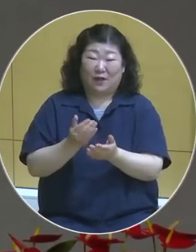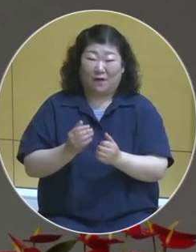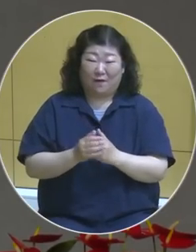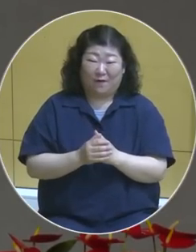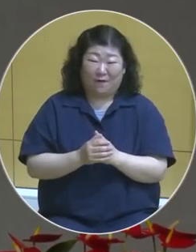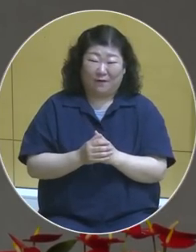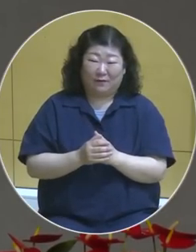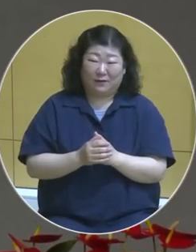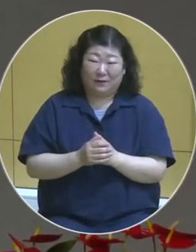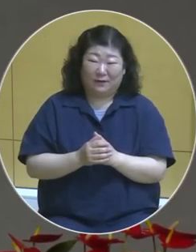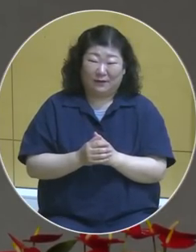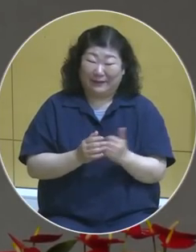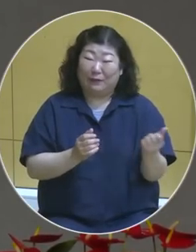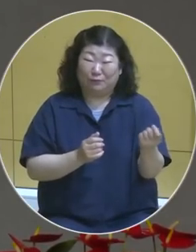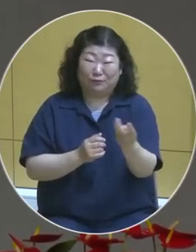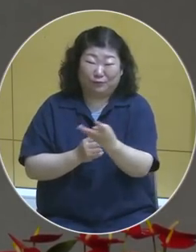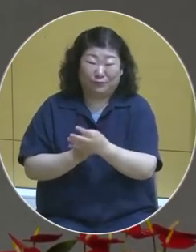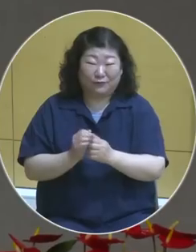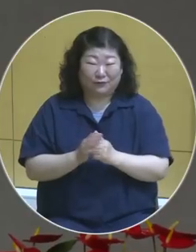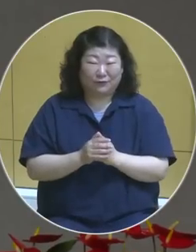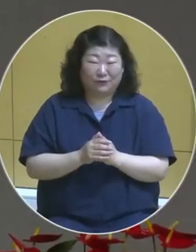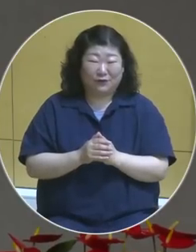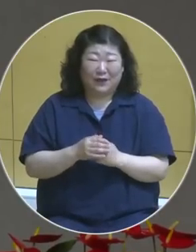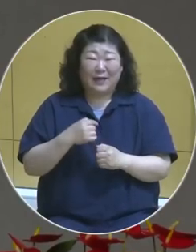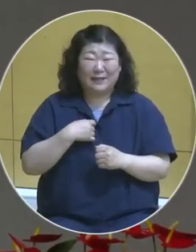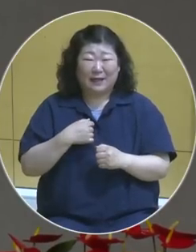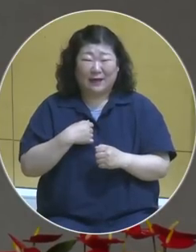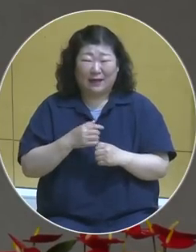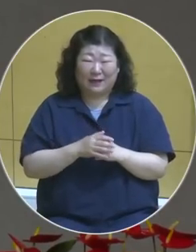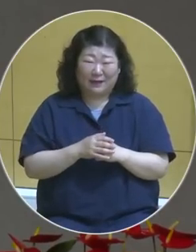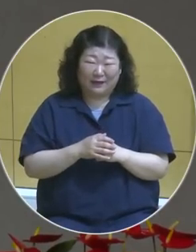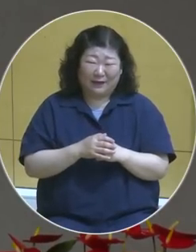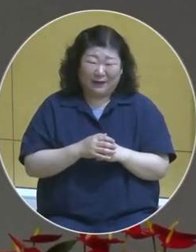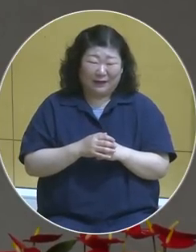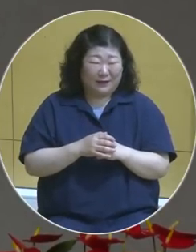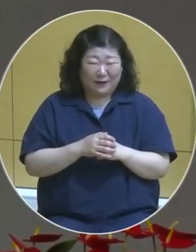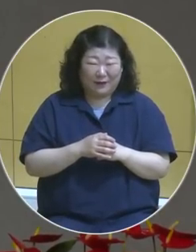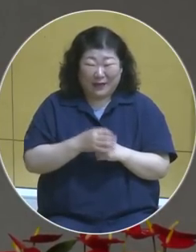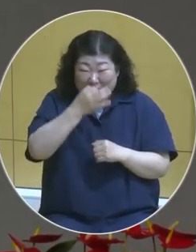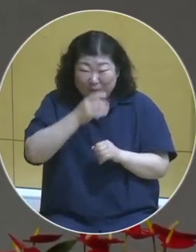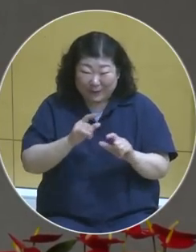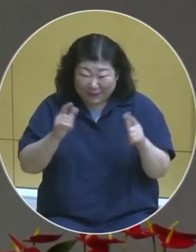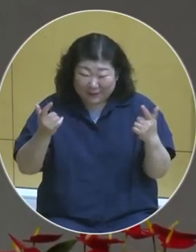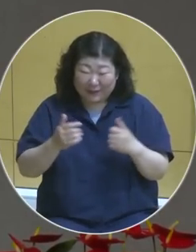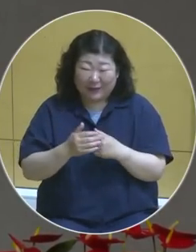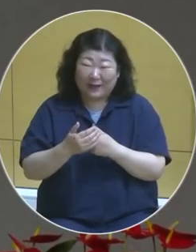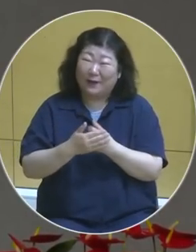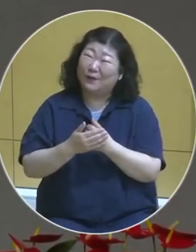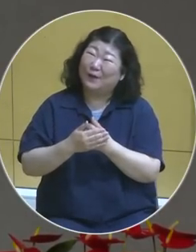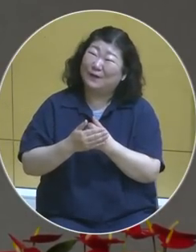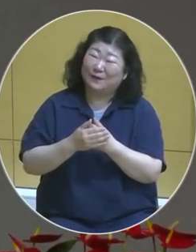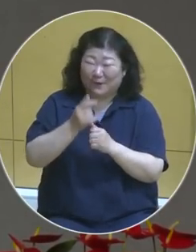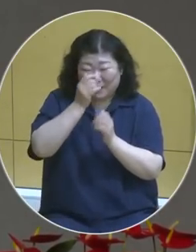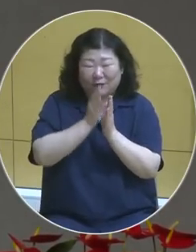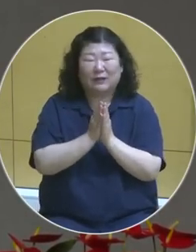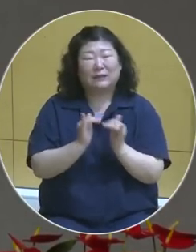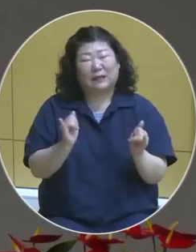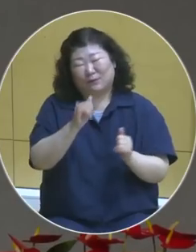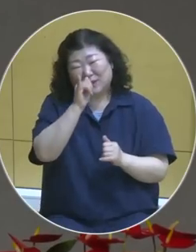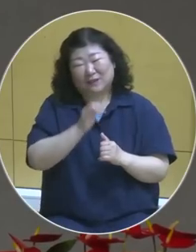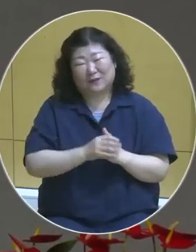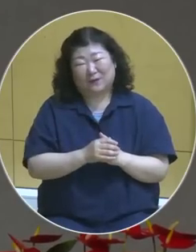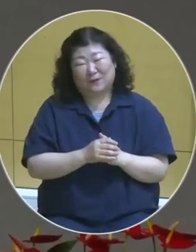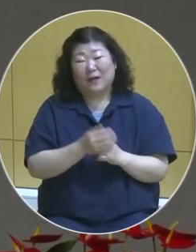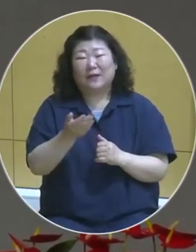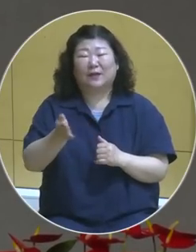기도하겠죠. 내가 모험하지 않도록 결단하지 않도록 하나님 그렇게 도와달라고 기도하는 분들도 있을 겁니다.